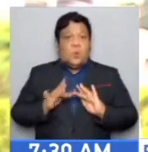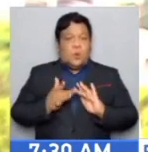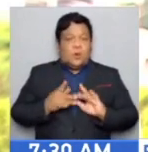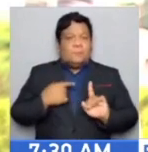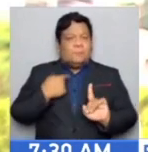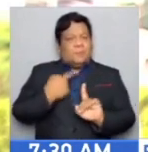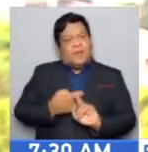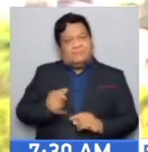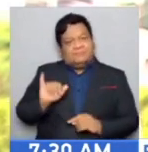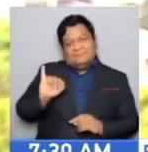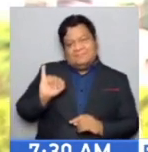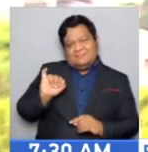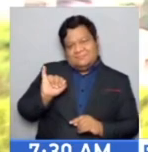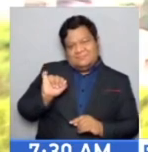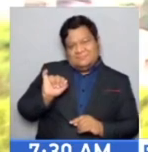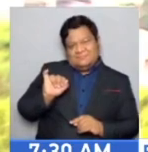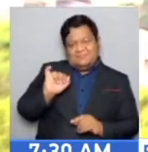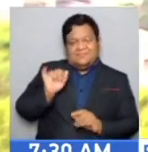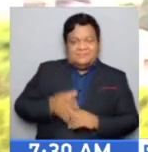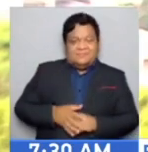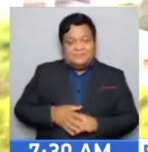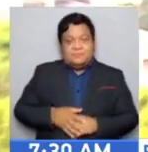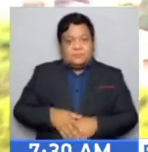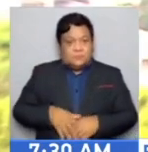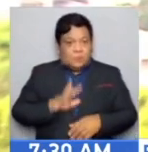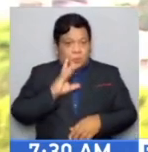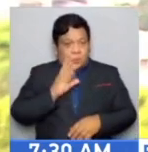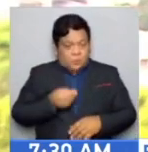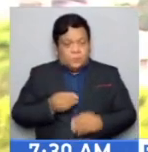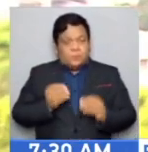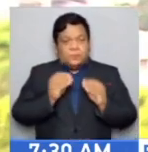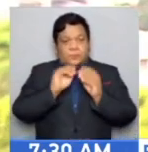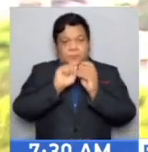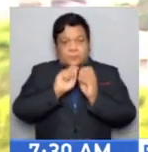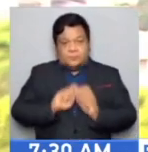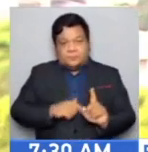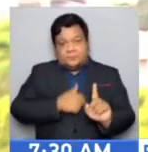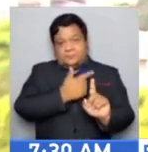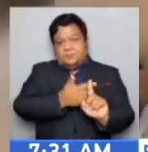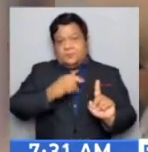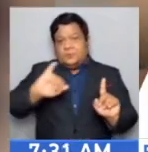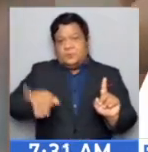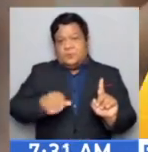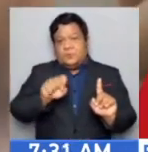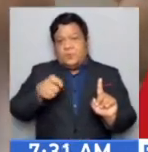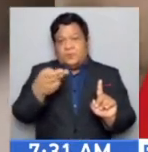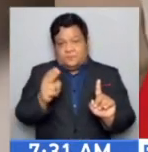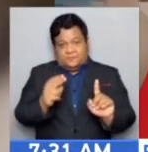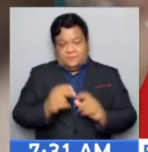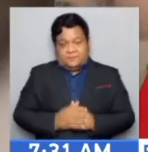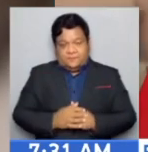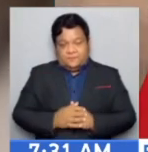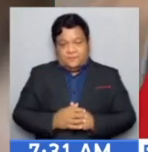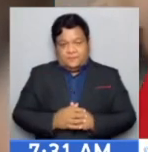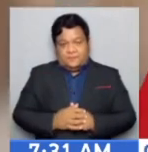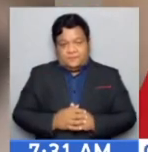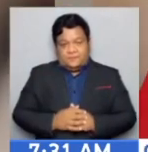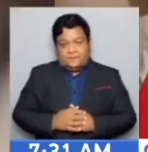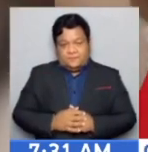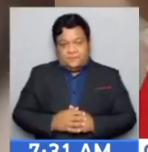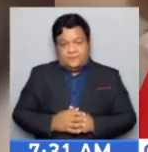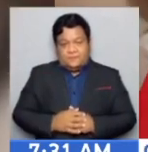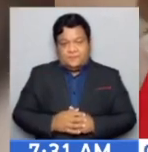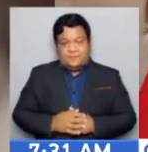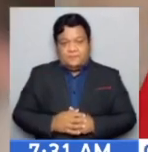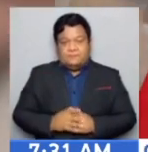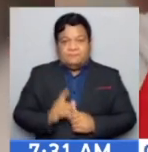twist. Kilalanin natin siya sa unang balita ni Joseph Morong. You know what? I'll make you hatid na lang bro. Tsaka don't worry